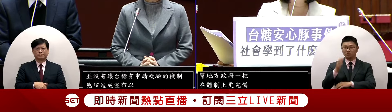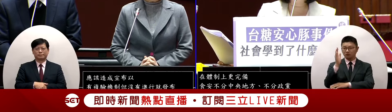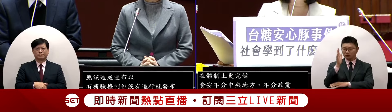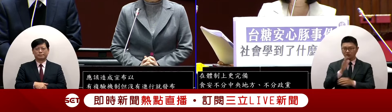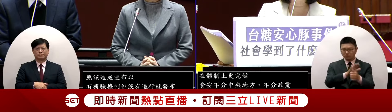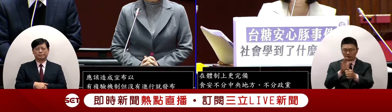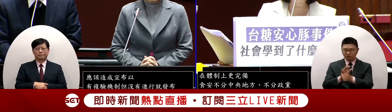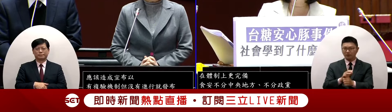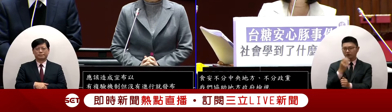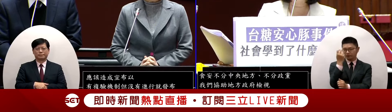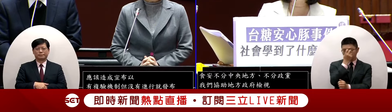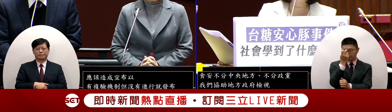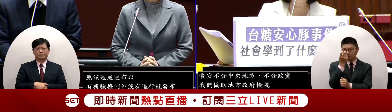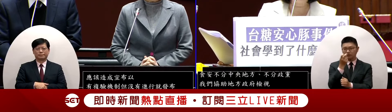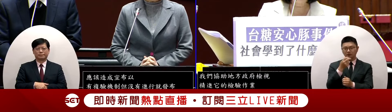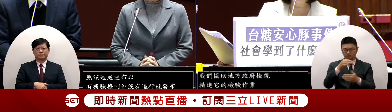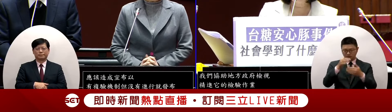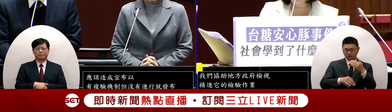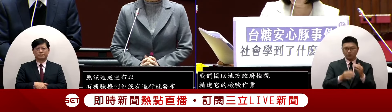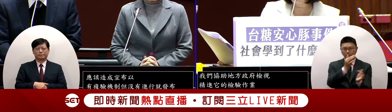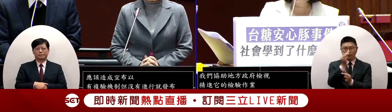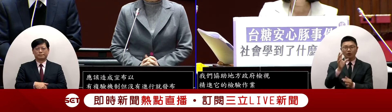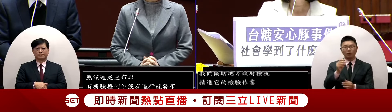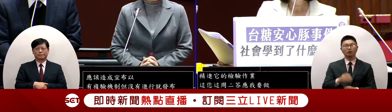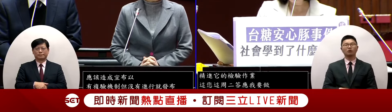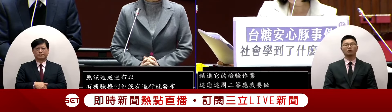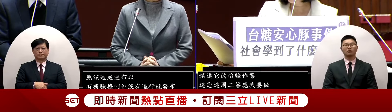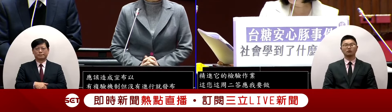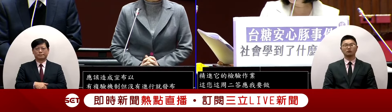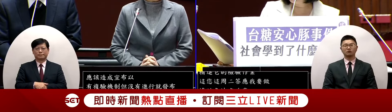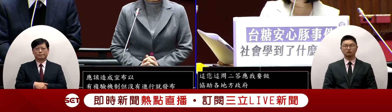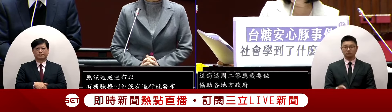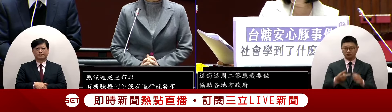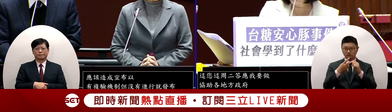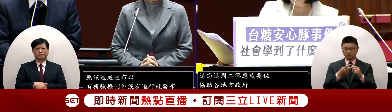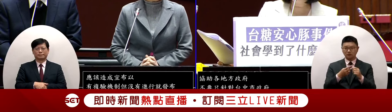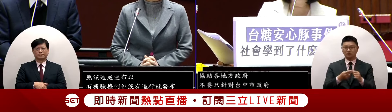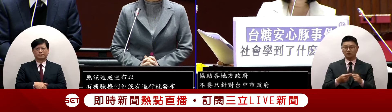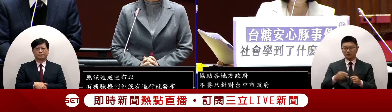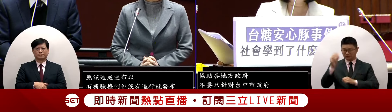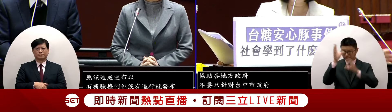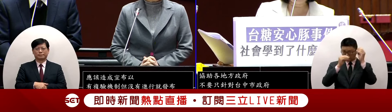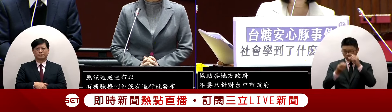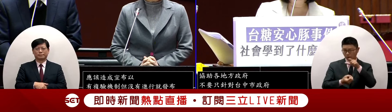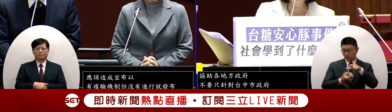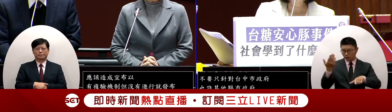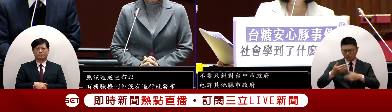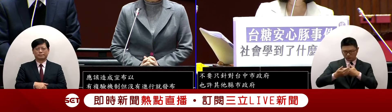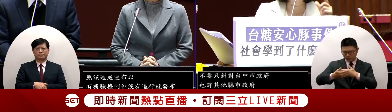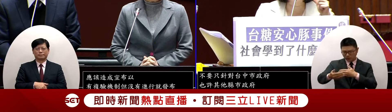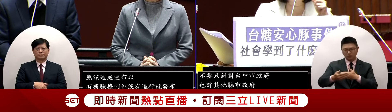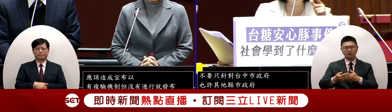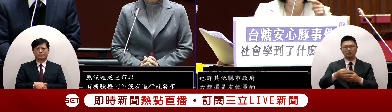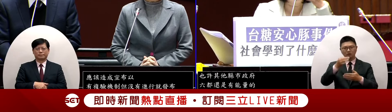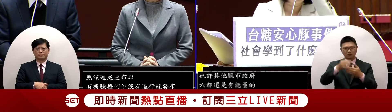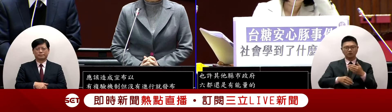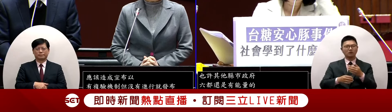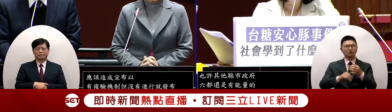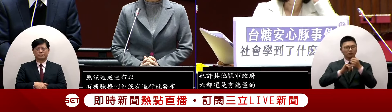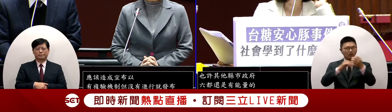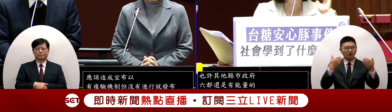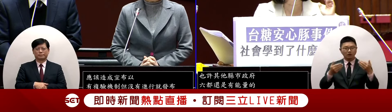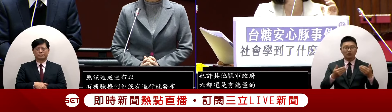检验的作业的 SOP， 包括软硬体。第二，改善资讯公开的流程，就您刚讲